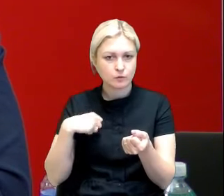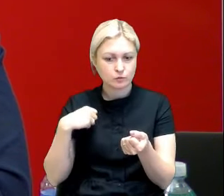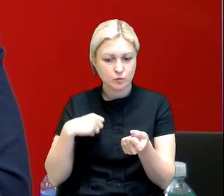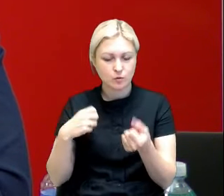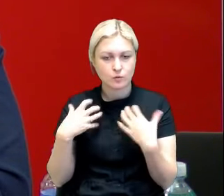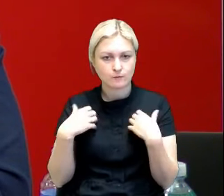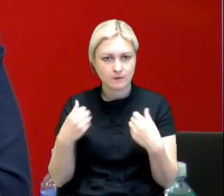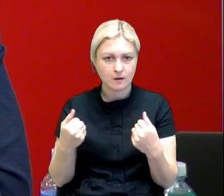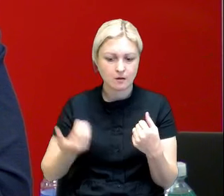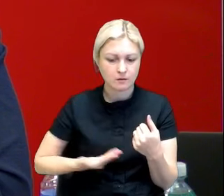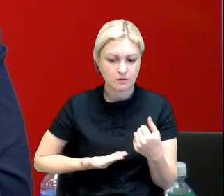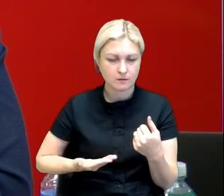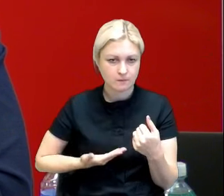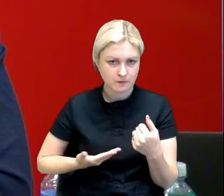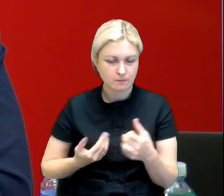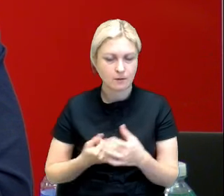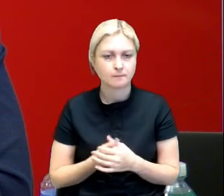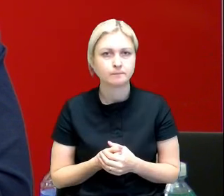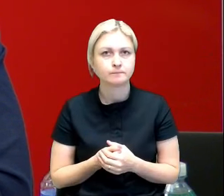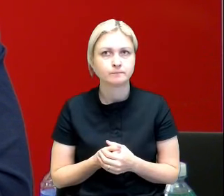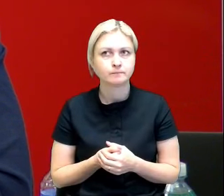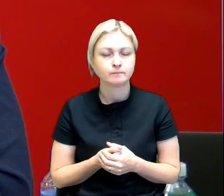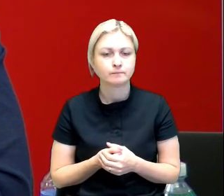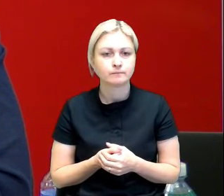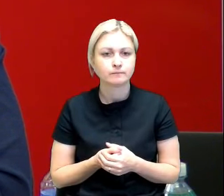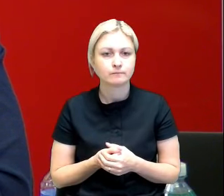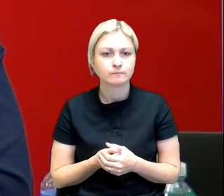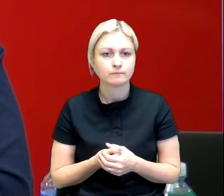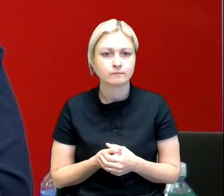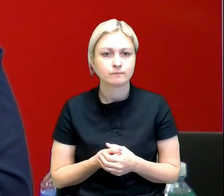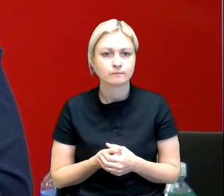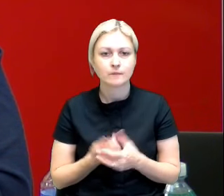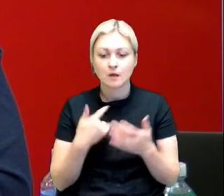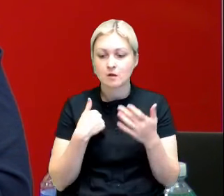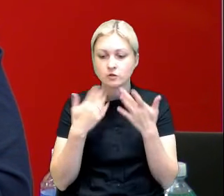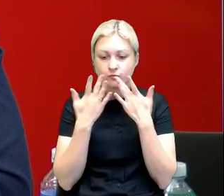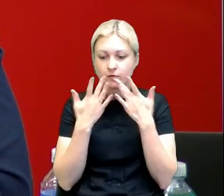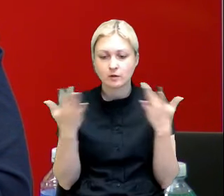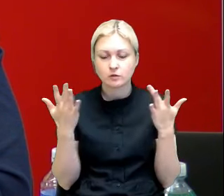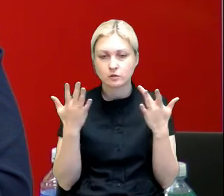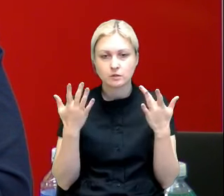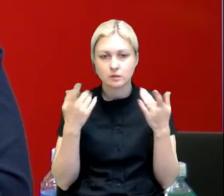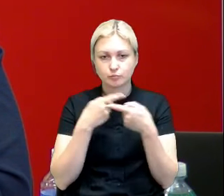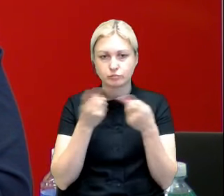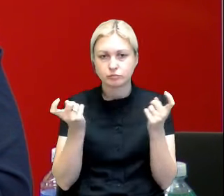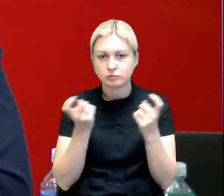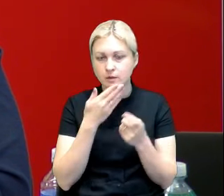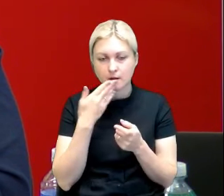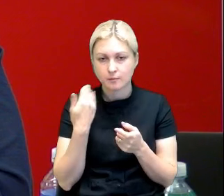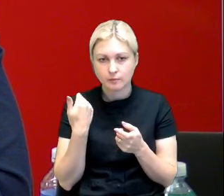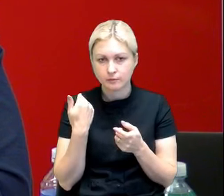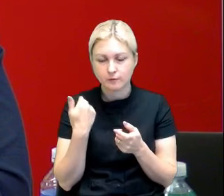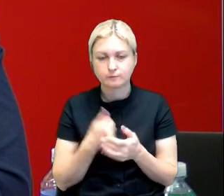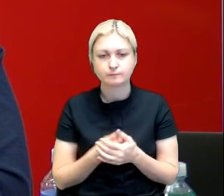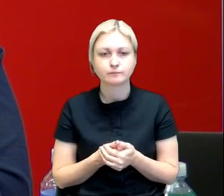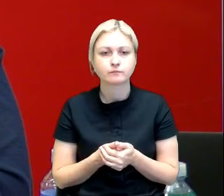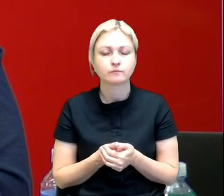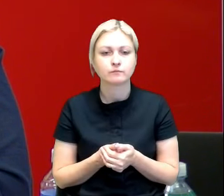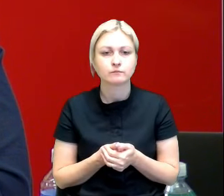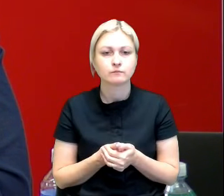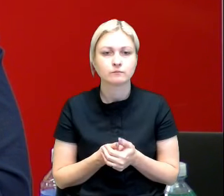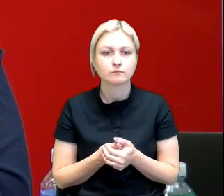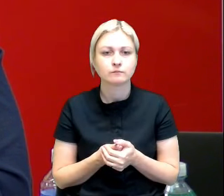dažnu atveju tai nesireiškiau viešumoje a toj toj platmėj aš manau kad yra